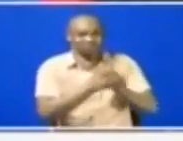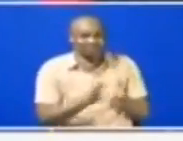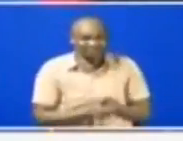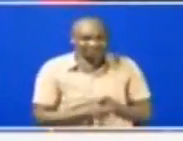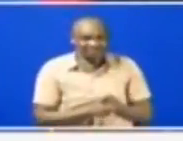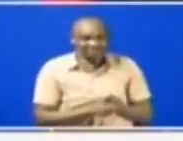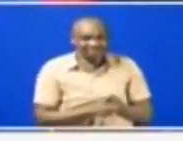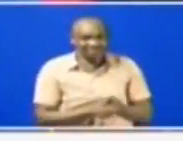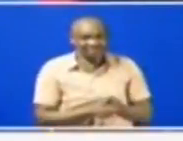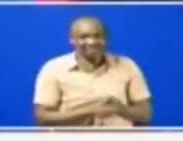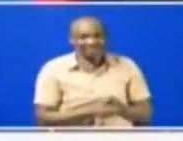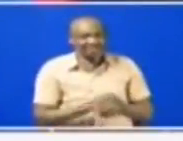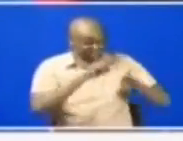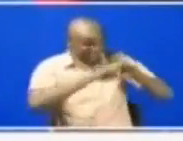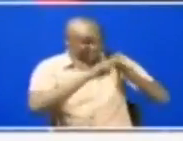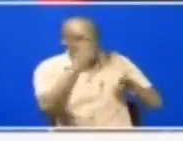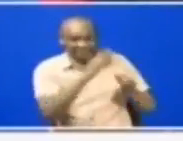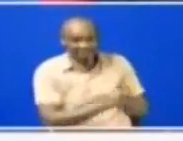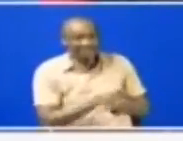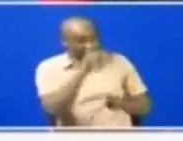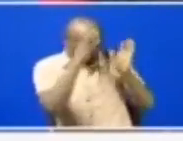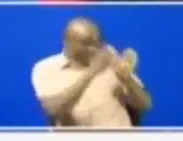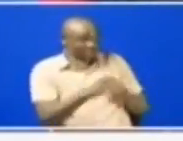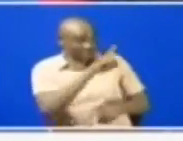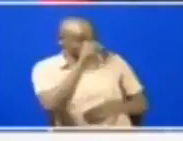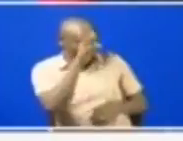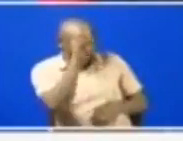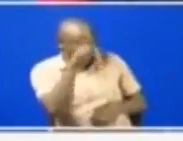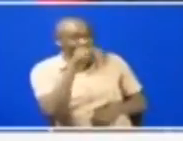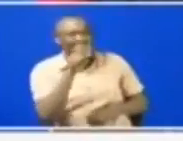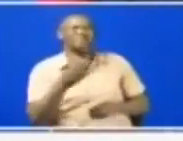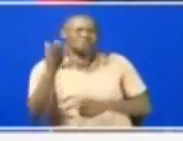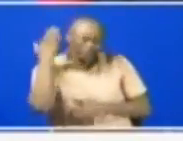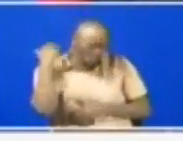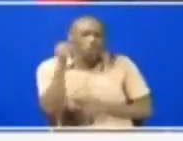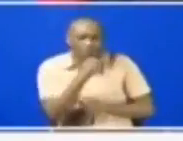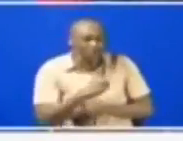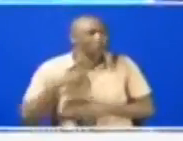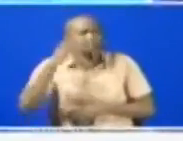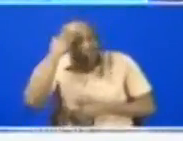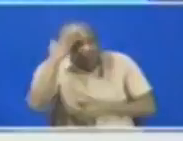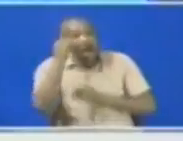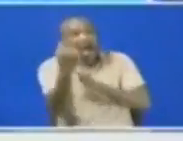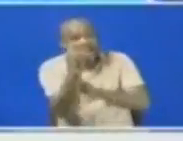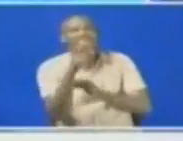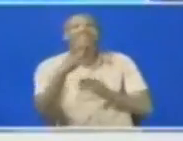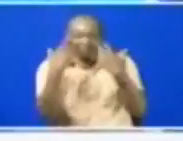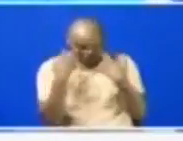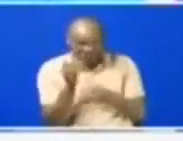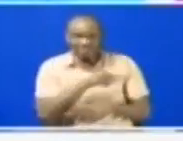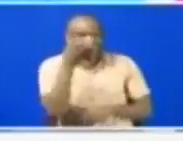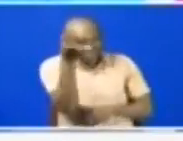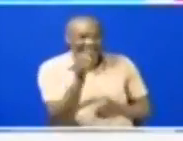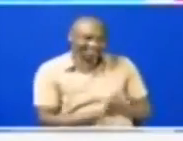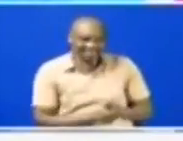ni Zablon ndeza kitu. Ni Zablon Amanaka ambaye ni mchezaji wa zamani. Wale ambao mlikuwa mnamuulizia, basi ndo huyu ameweza kutuambia